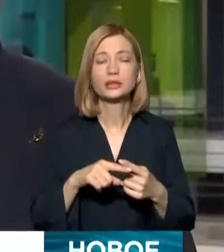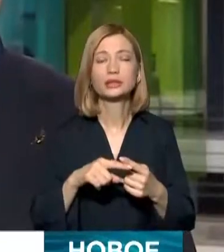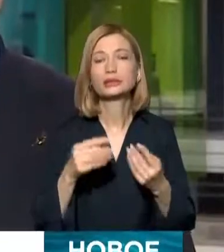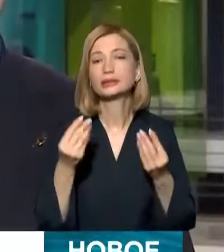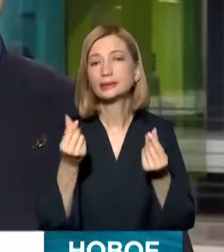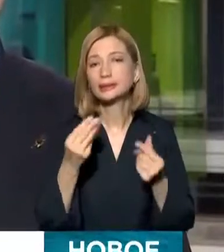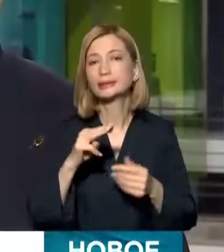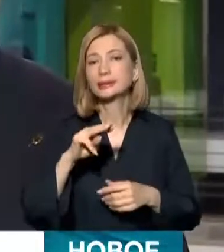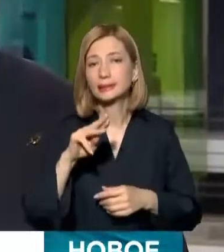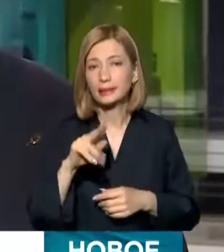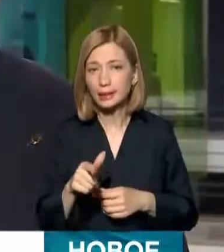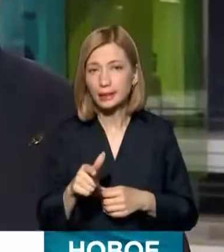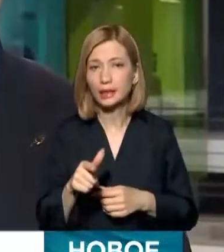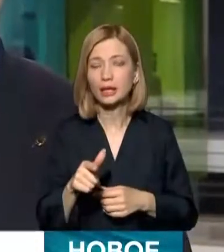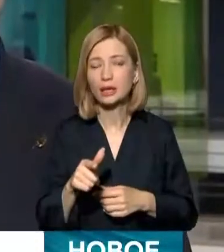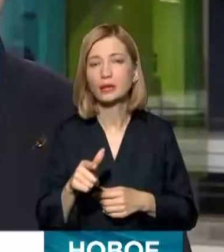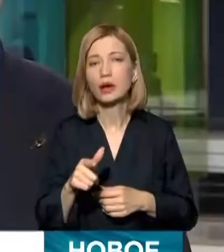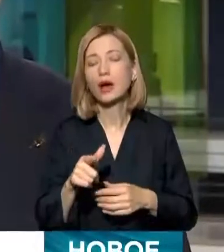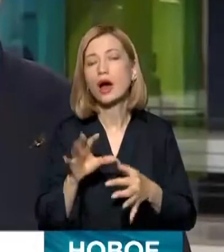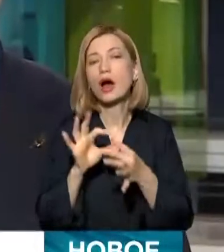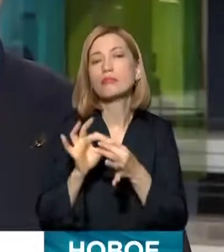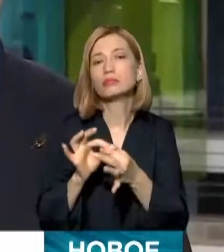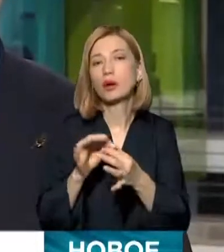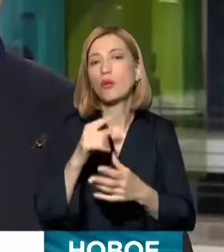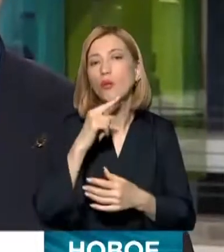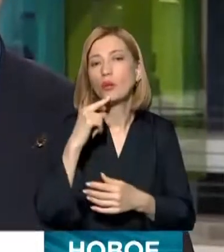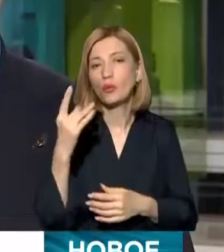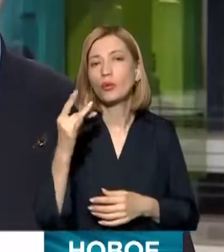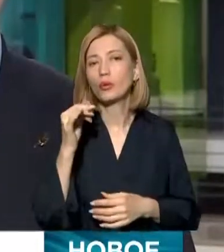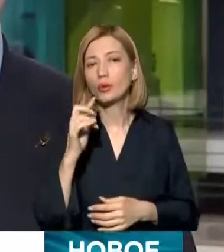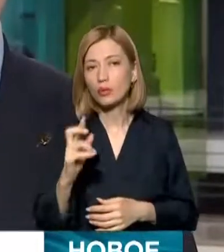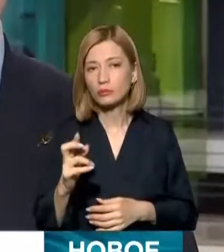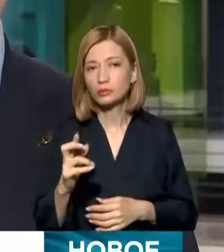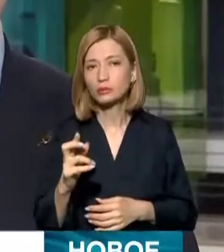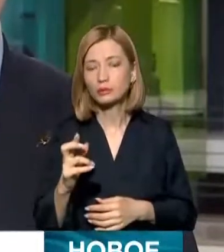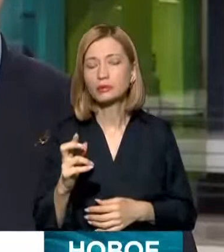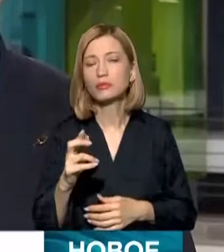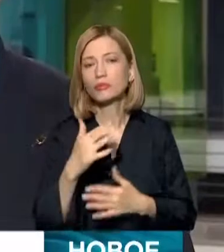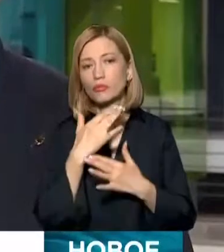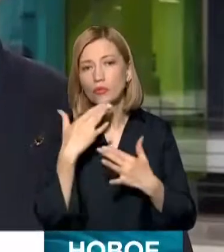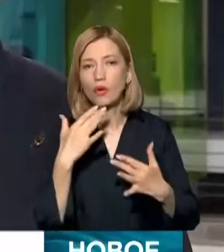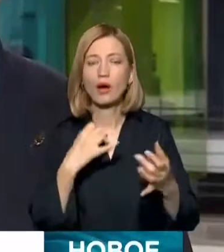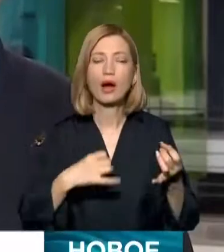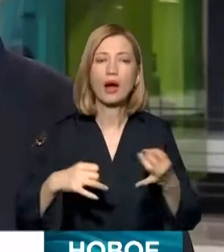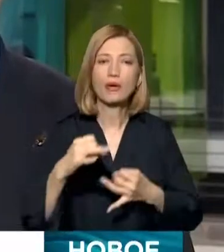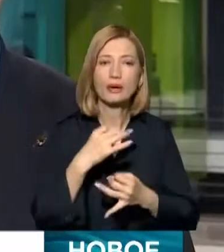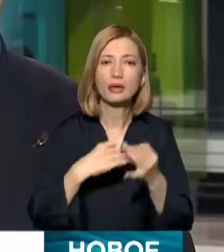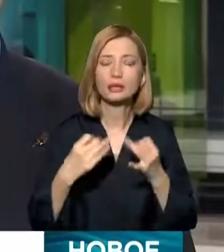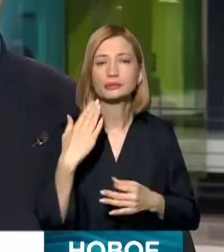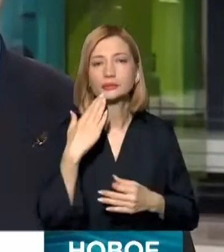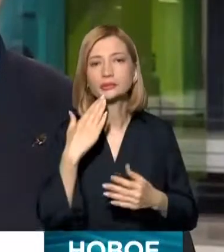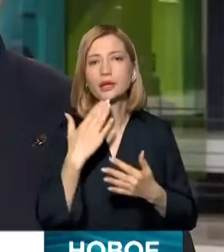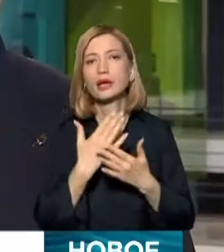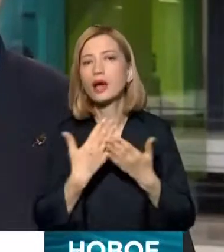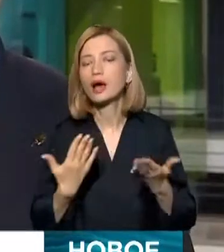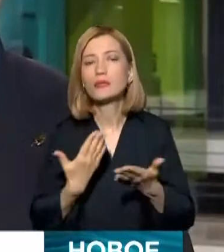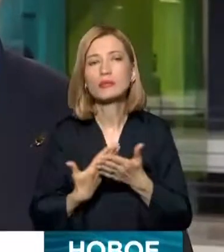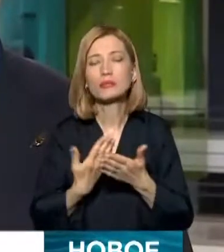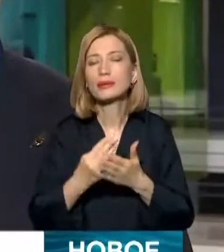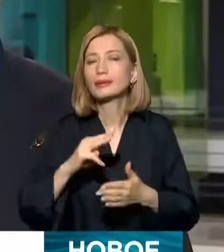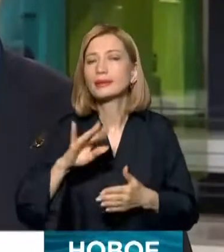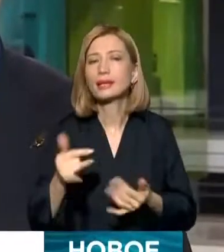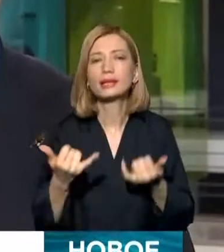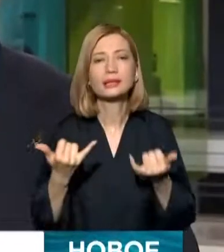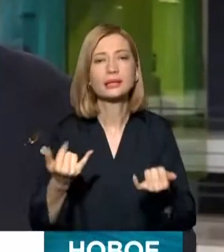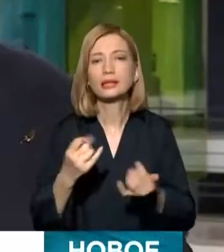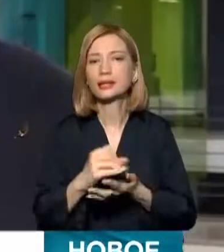Наша национальная валюта во многом привязана к российскому рублю. Об этом не раз говорили эксперты. Что ждет тенге